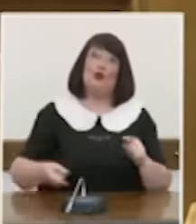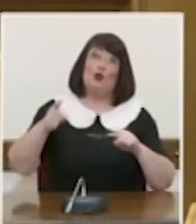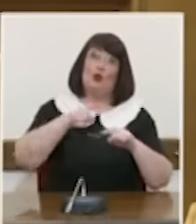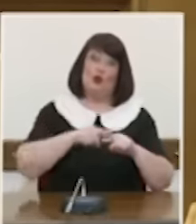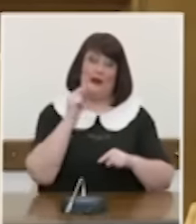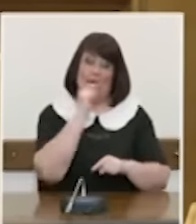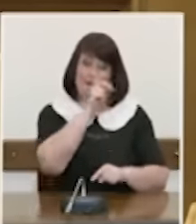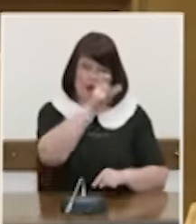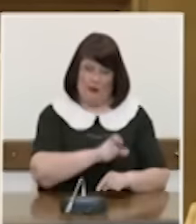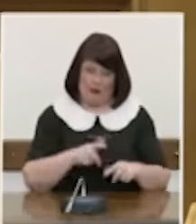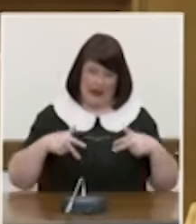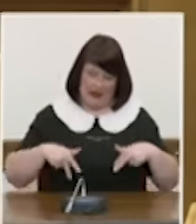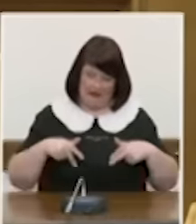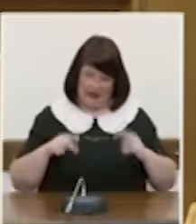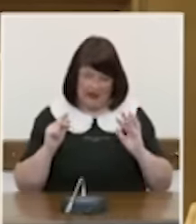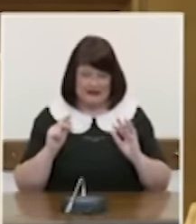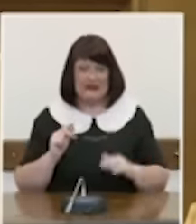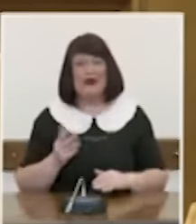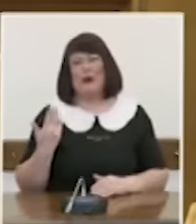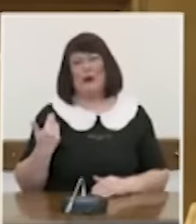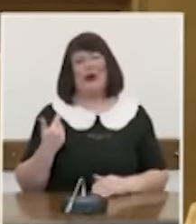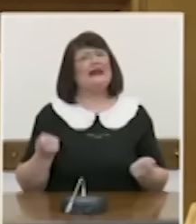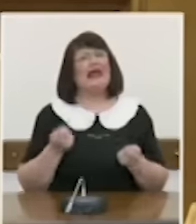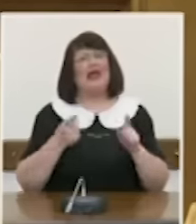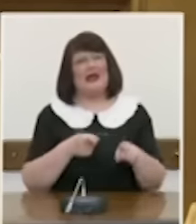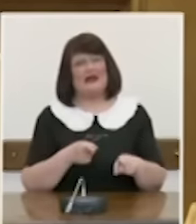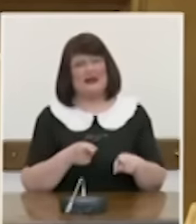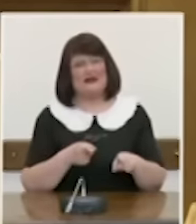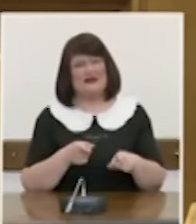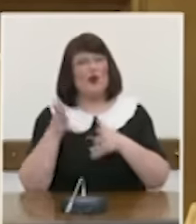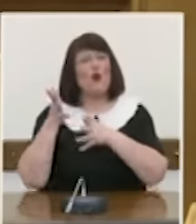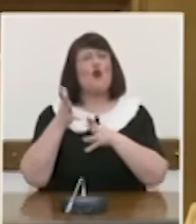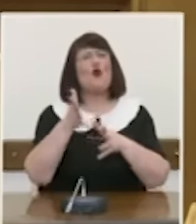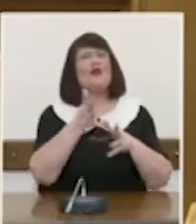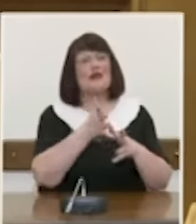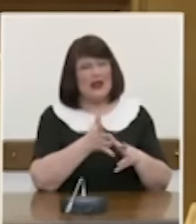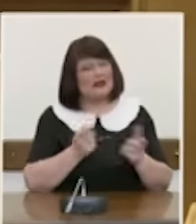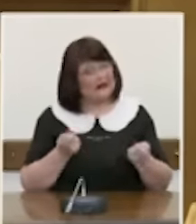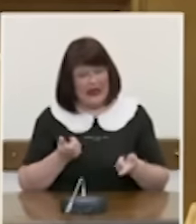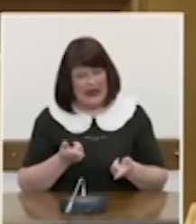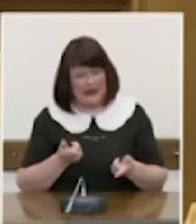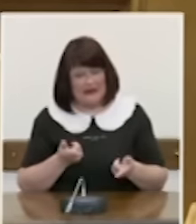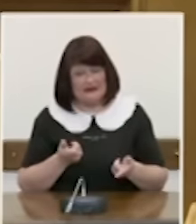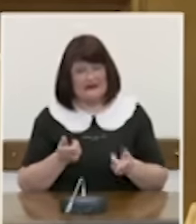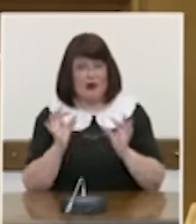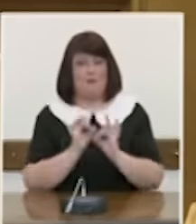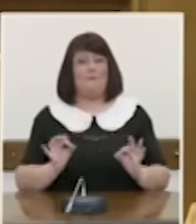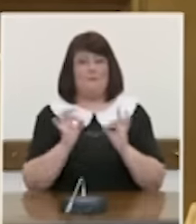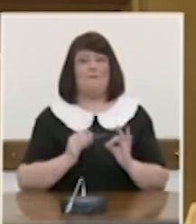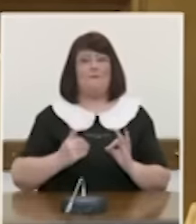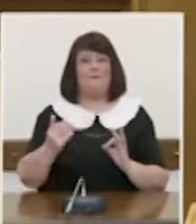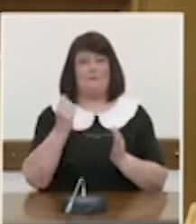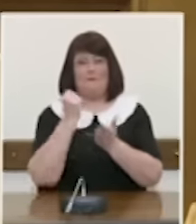της κυβέρνησης, κάνατε και το επόμενο βήμα στην κοροϊδία και περάσατε στην προεκλογική αλληλογραφία με